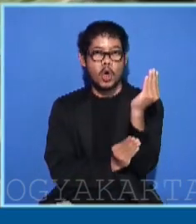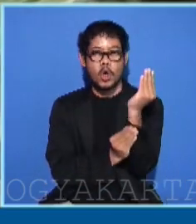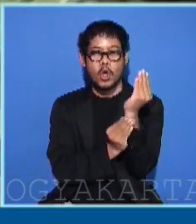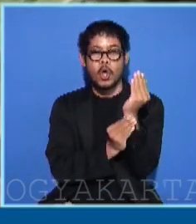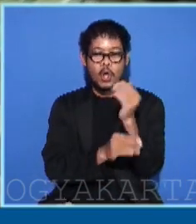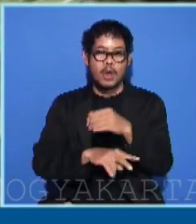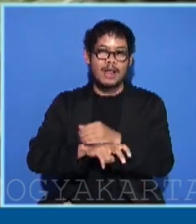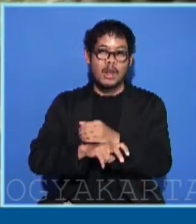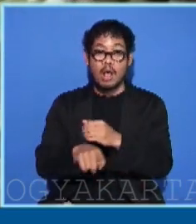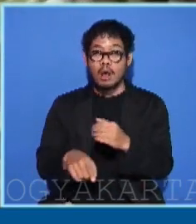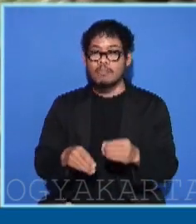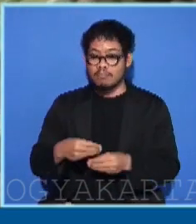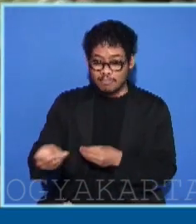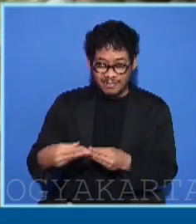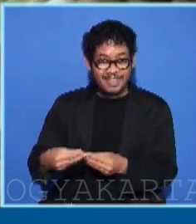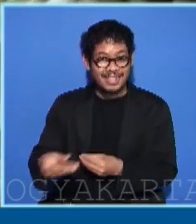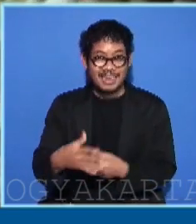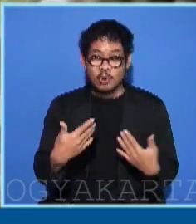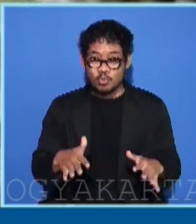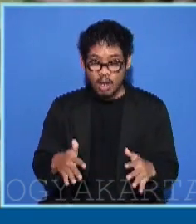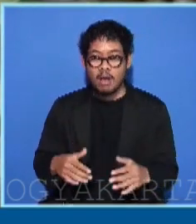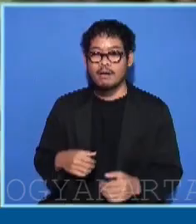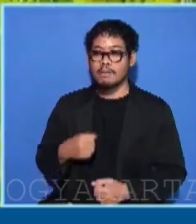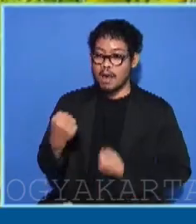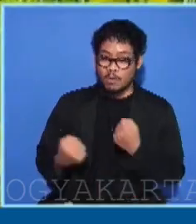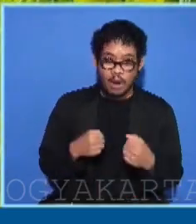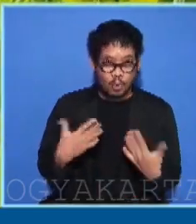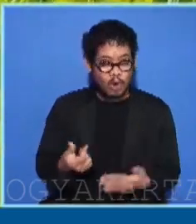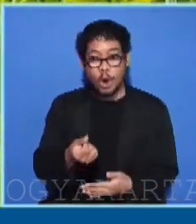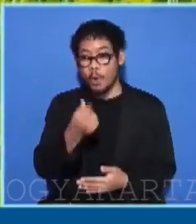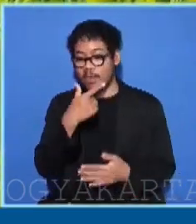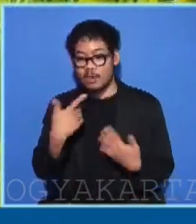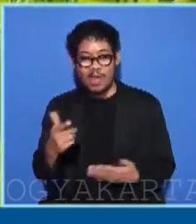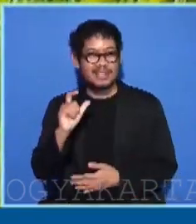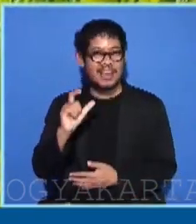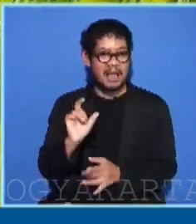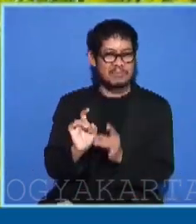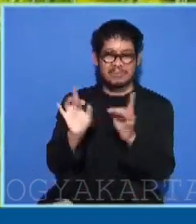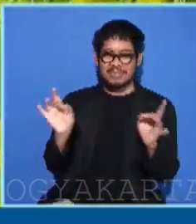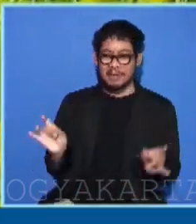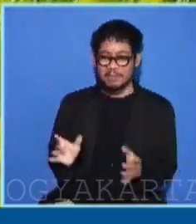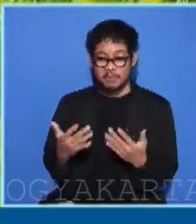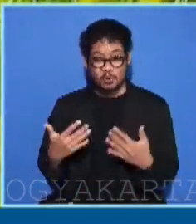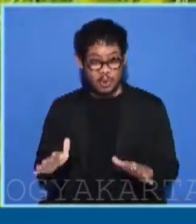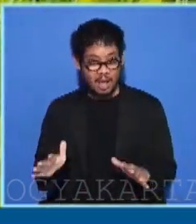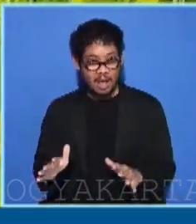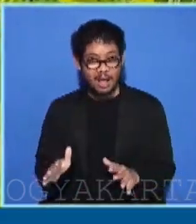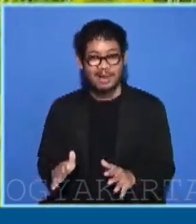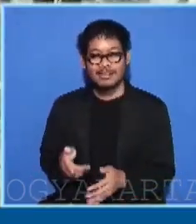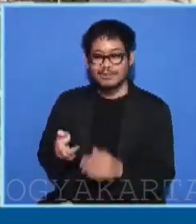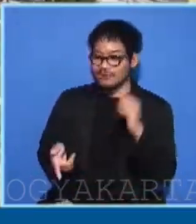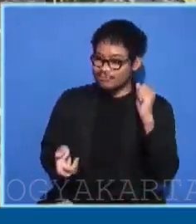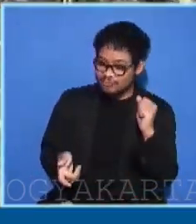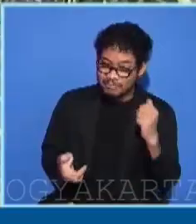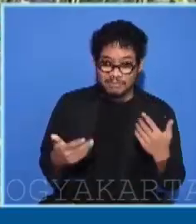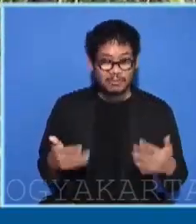katindakaken Wiwit nginakaken obat-obatan ing ngantos pola tanem ew semanten Om Keong menika dumugining wekdal samakenika